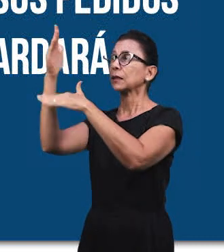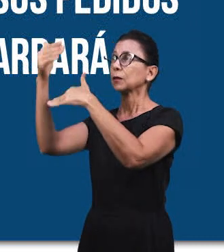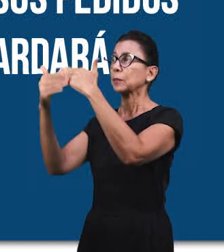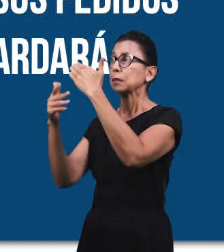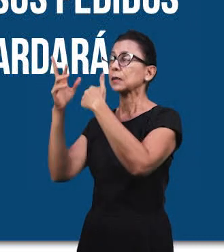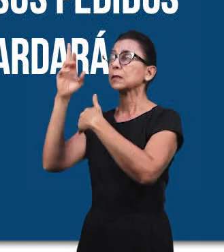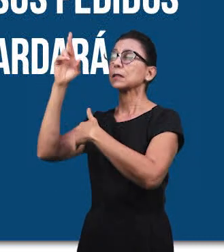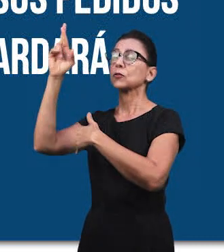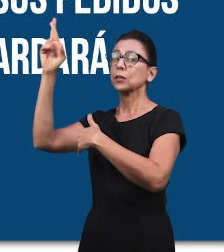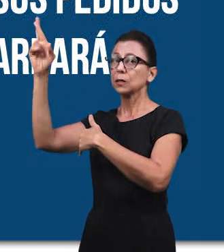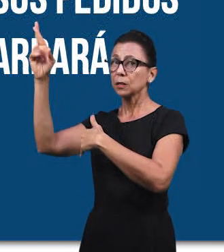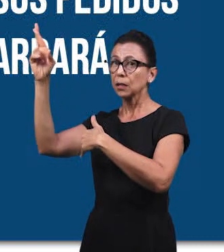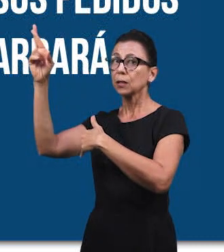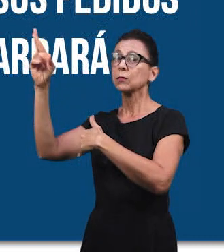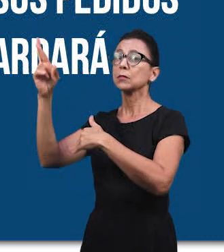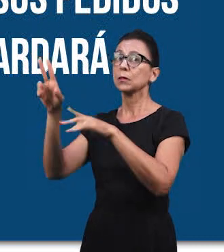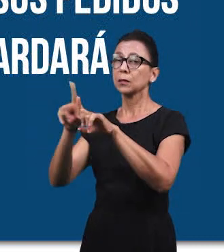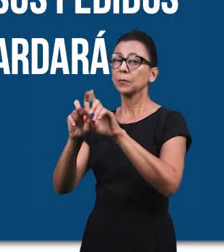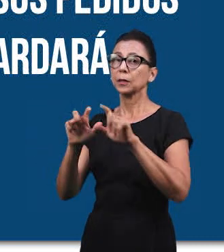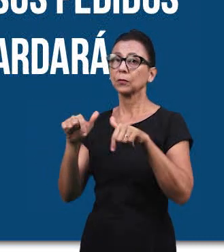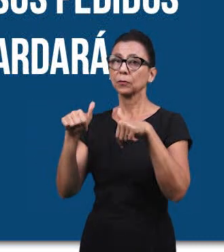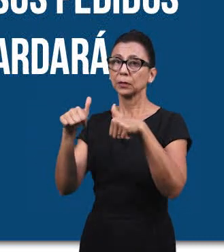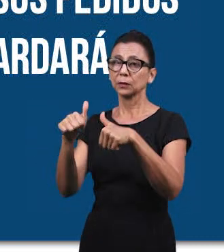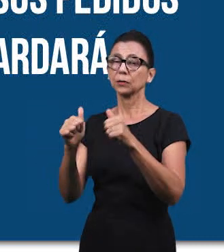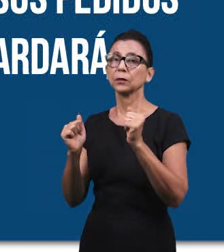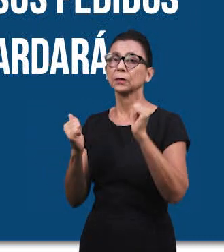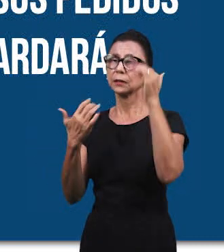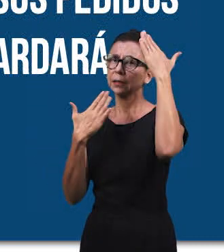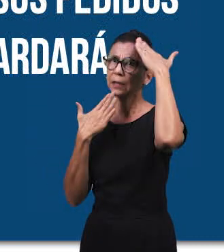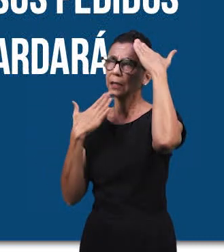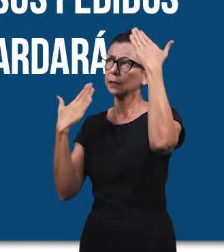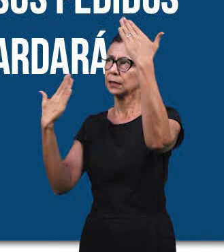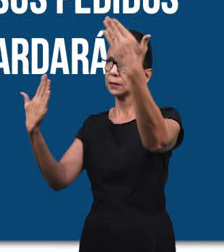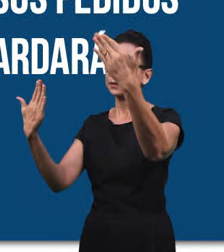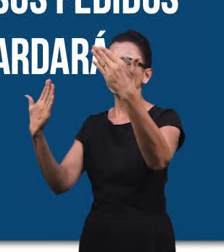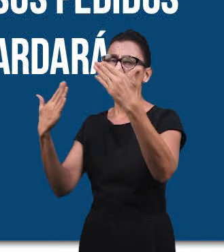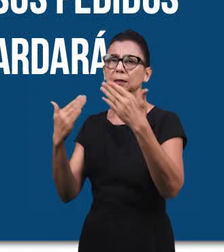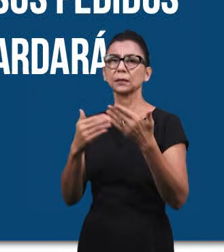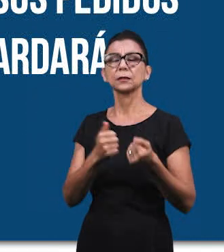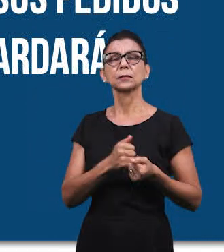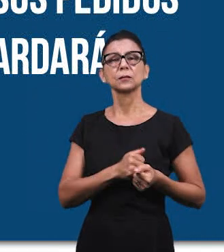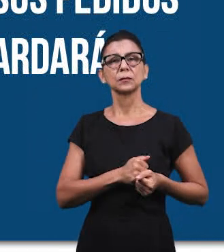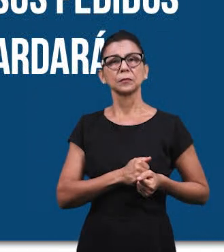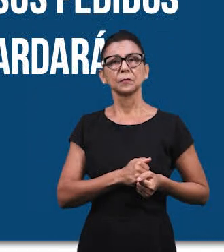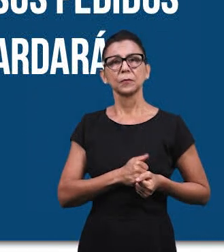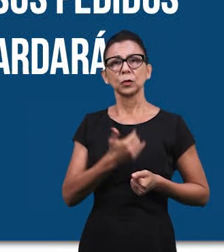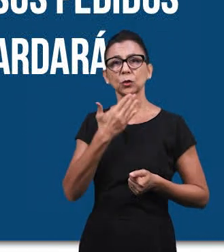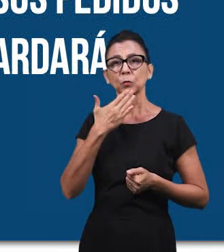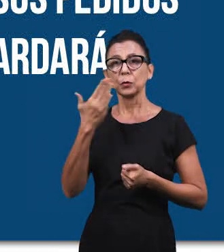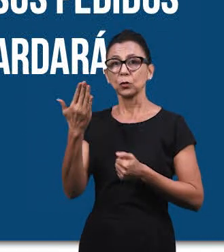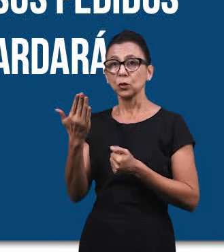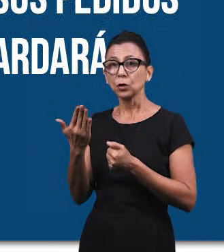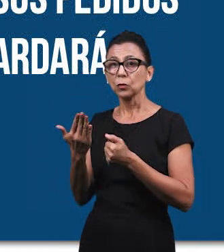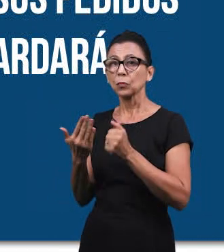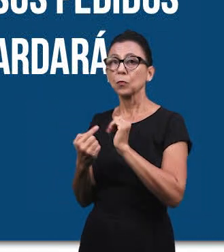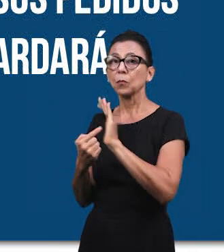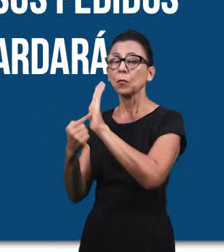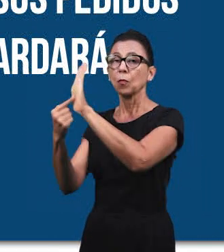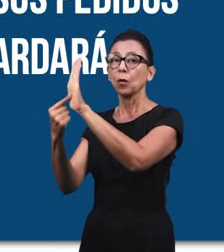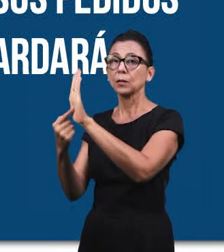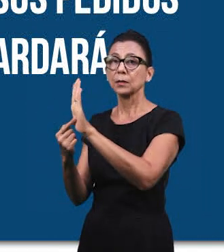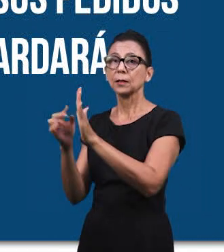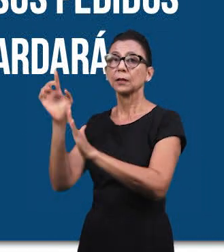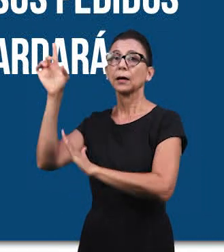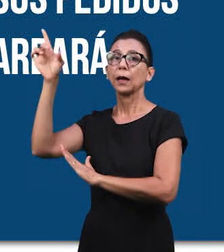не заботьтесь, да? Но всегда в молитве и прошении, благодарении открывайте свои желания пред Богом. И мир